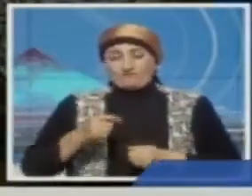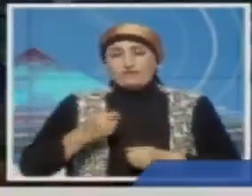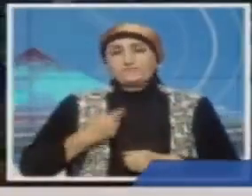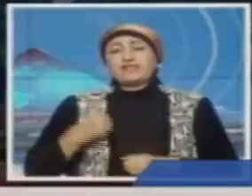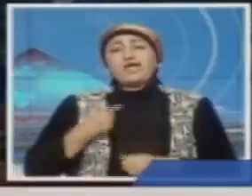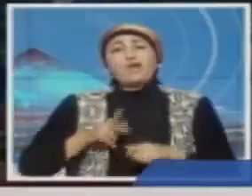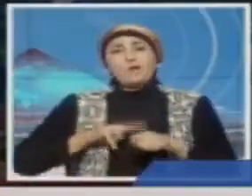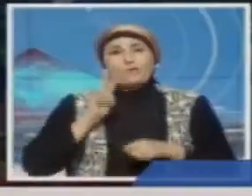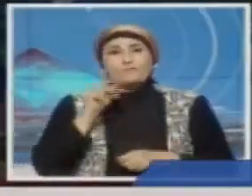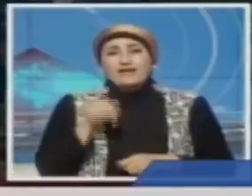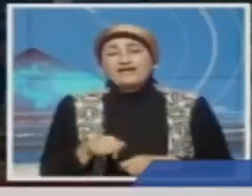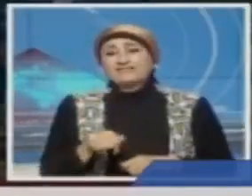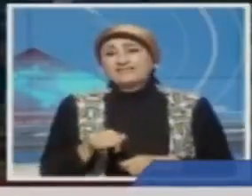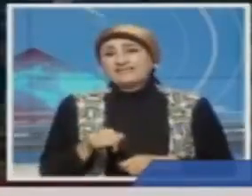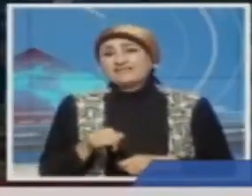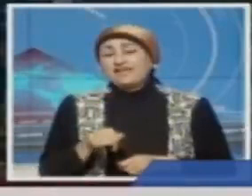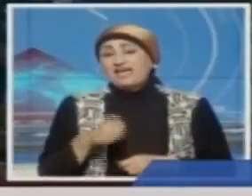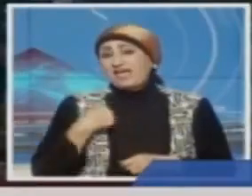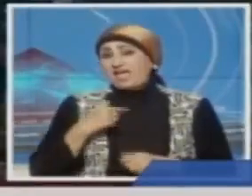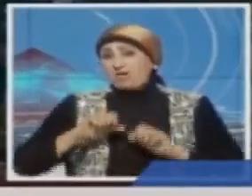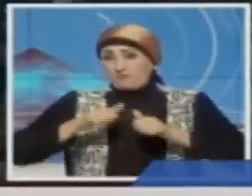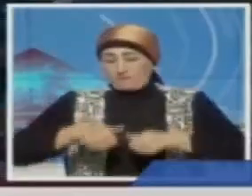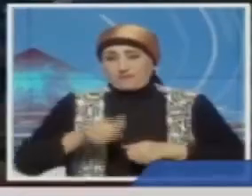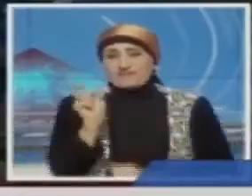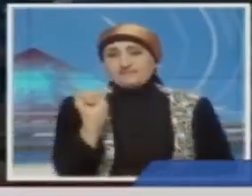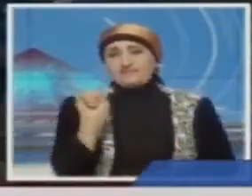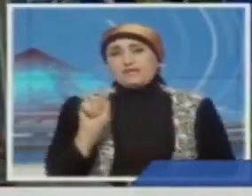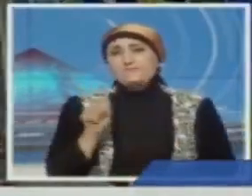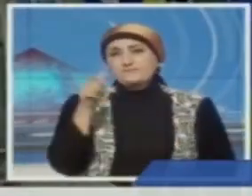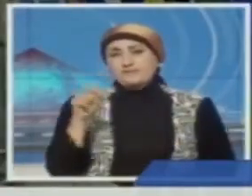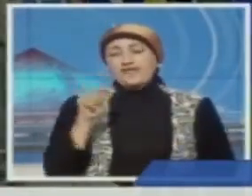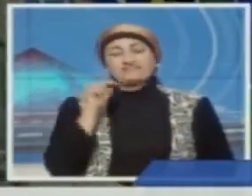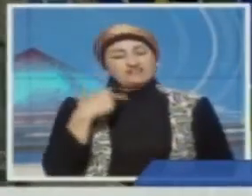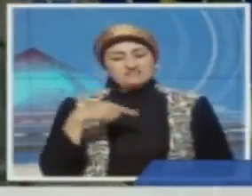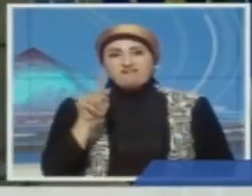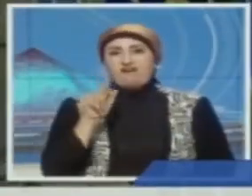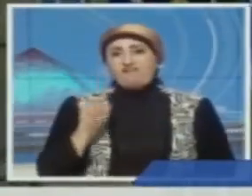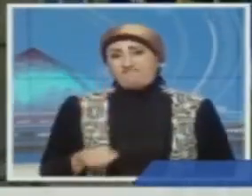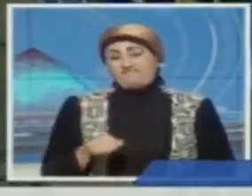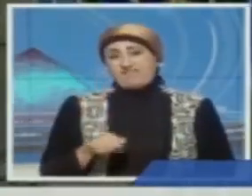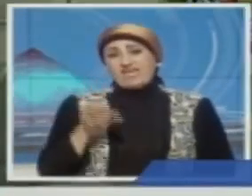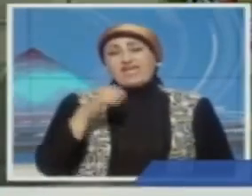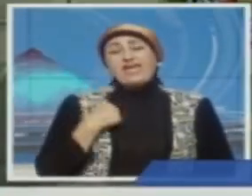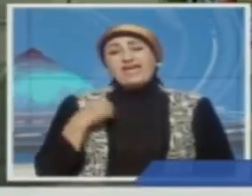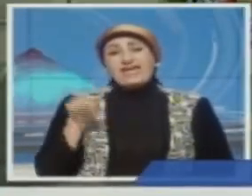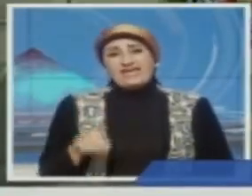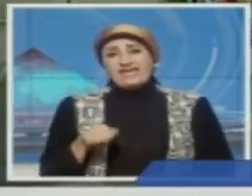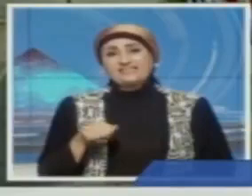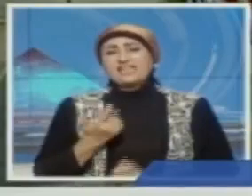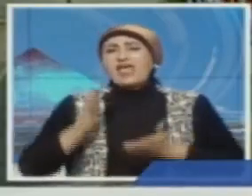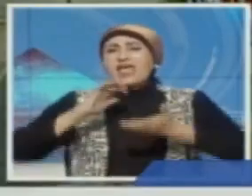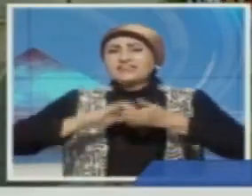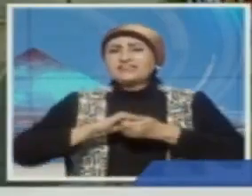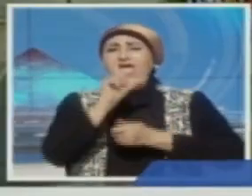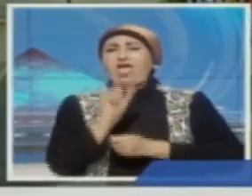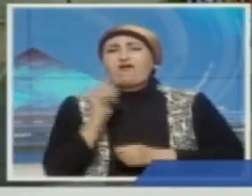بعد ذلك رئاسة مصر إلى النيابات، كلها أثبتت أن هناك ثقة من الشعب الأفريقي في الدولة المصرية،